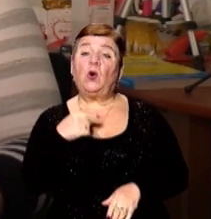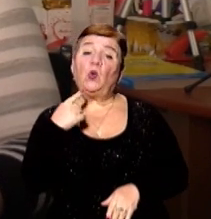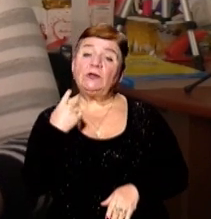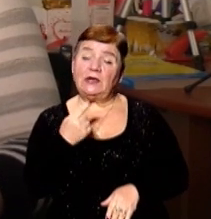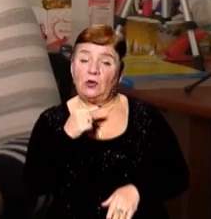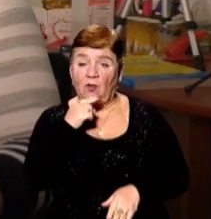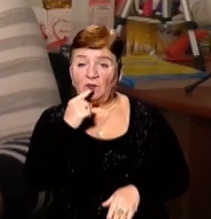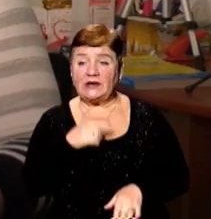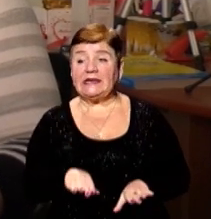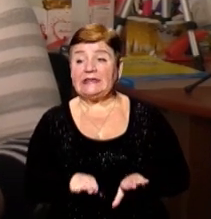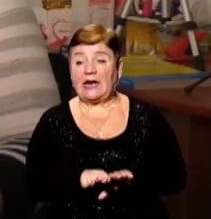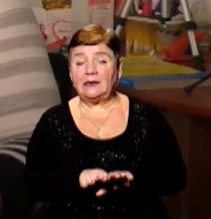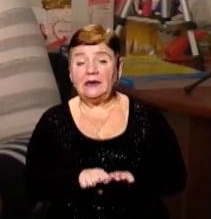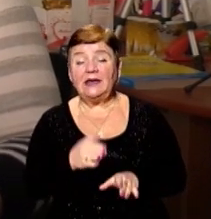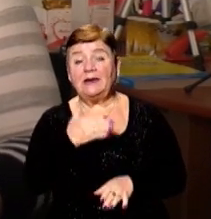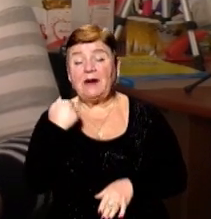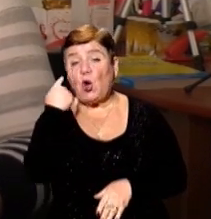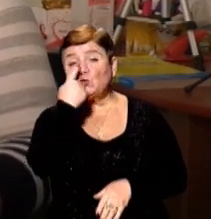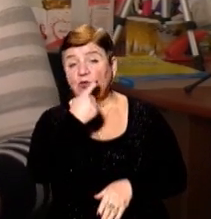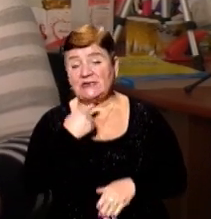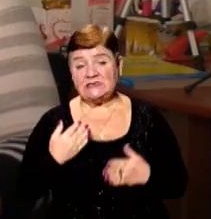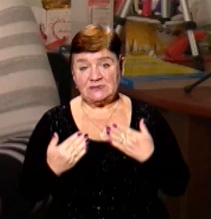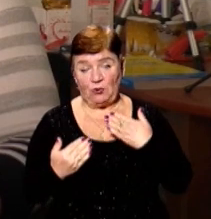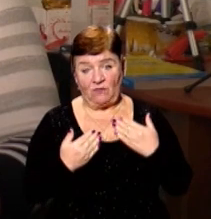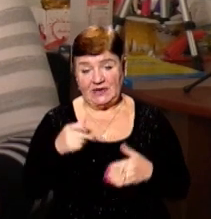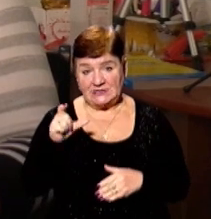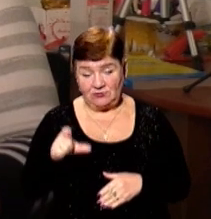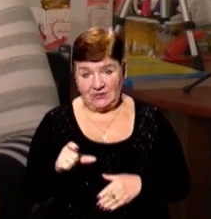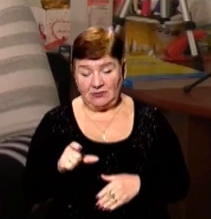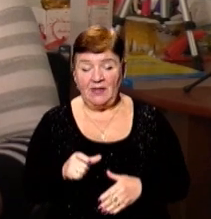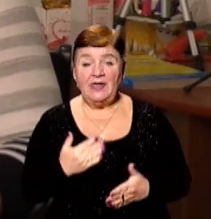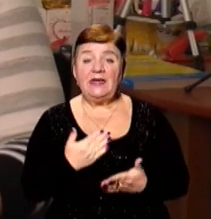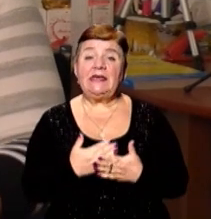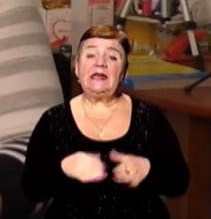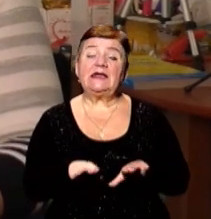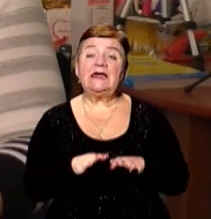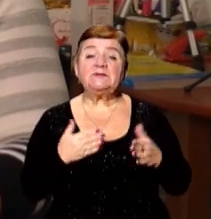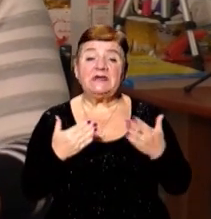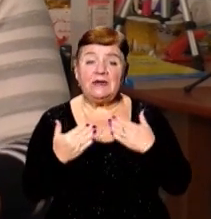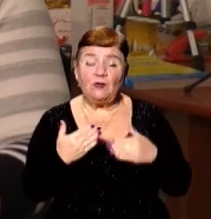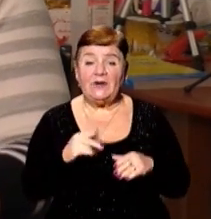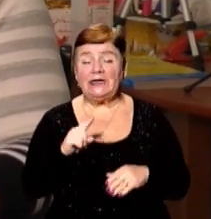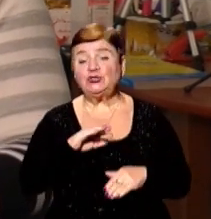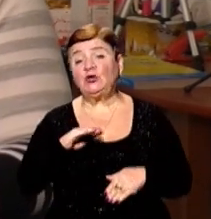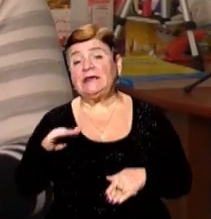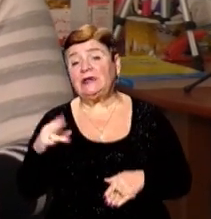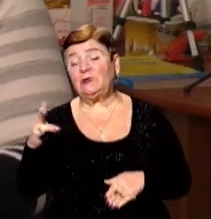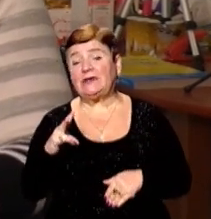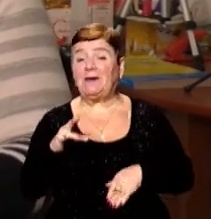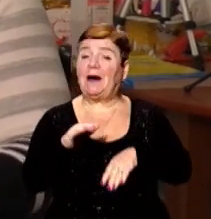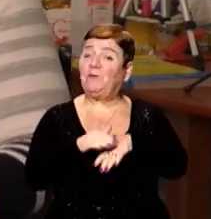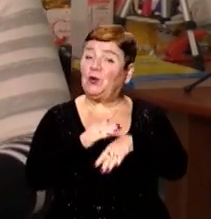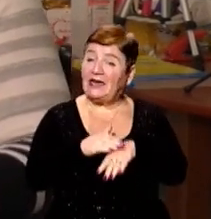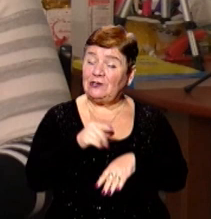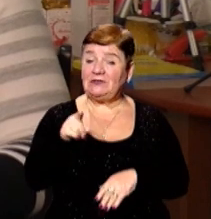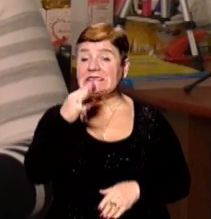не замінить особистого спілкування з дитиною. Є такі моменти спілкування, що іноді дитину треба погладити по голівці,